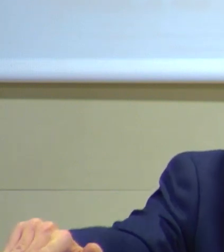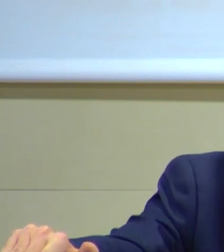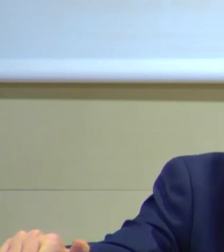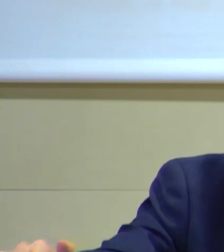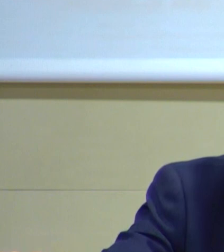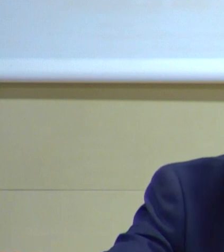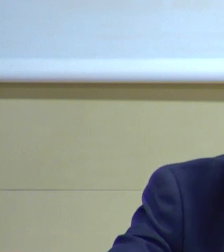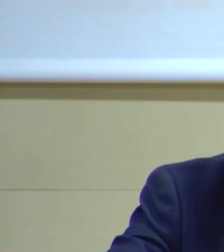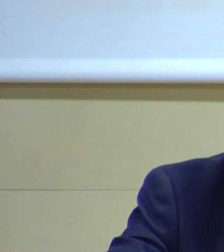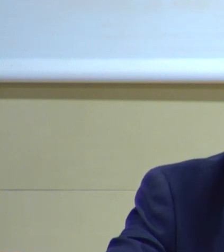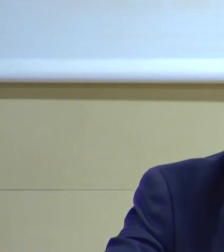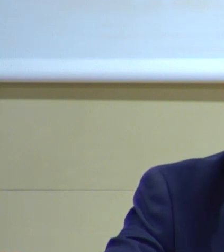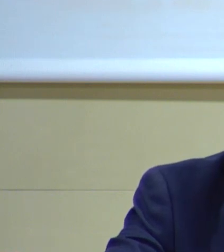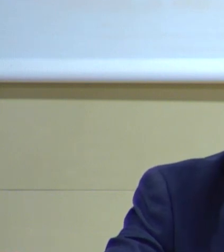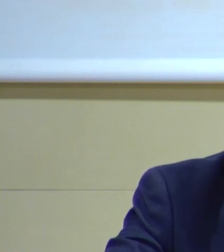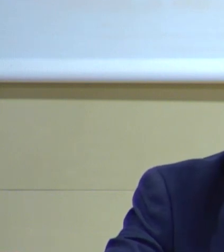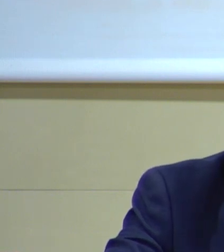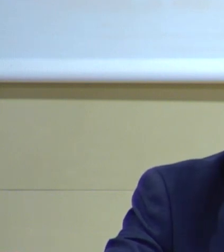rgr gp